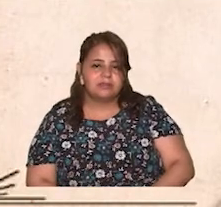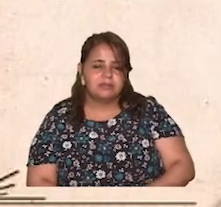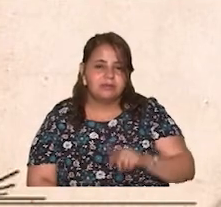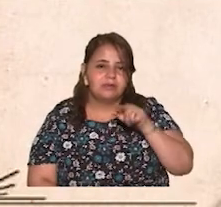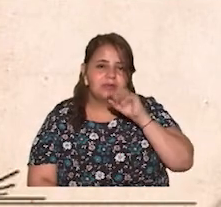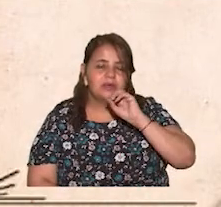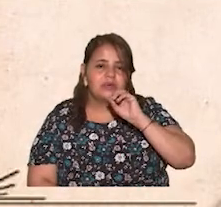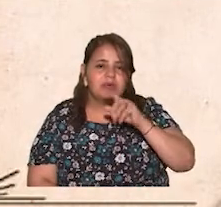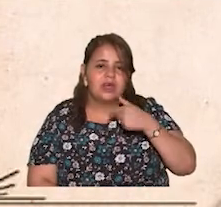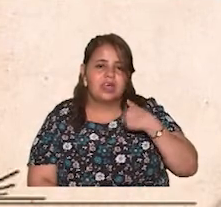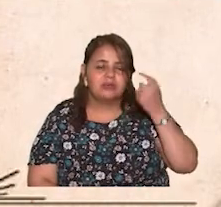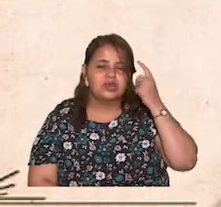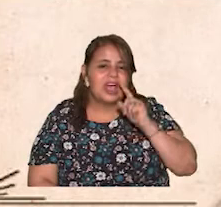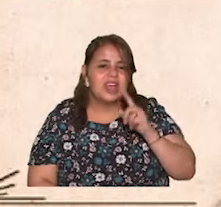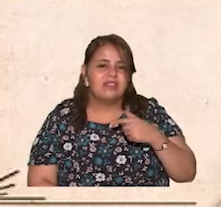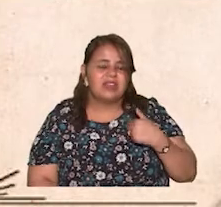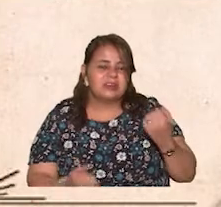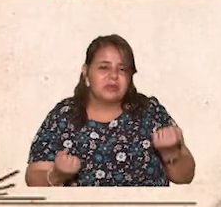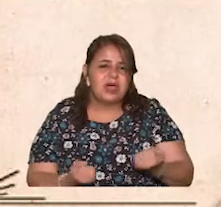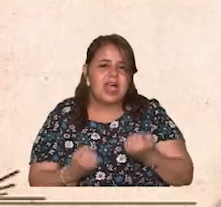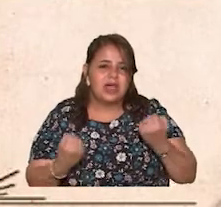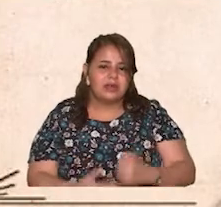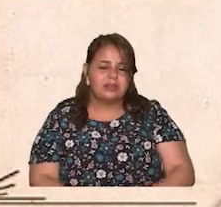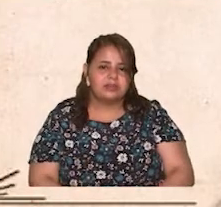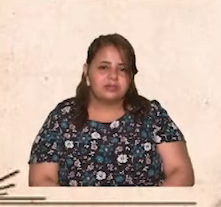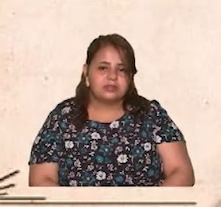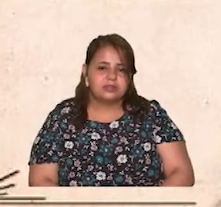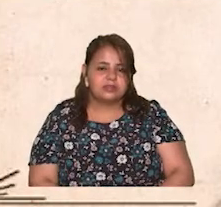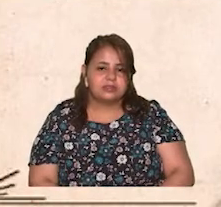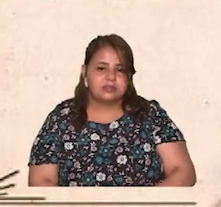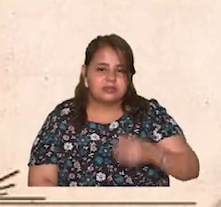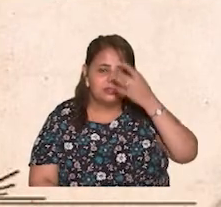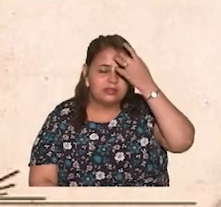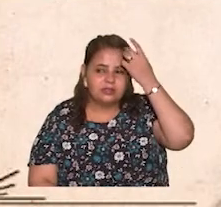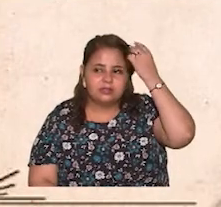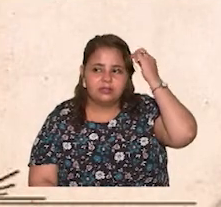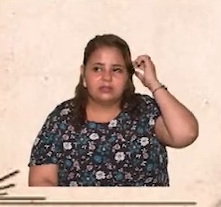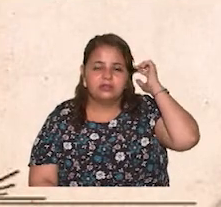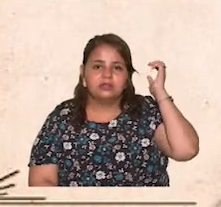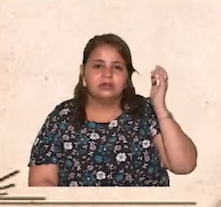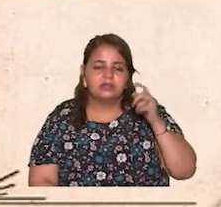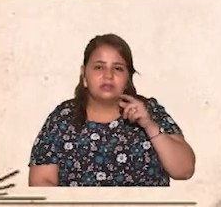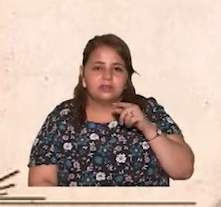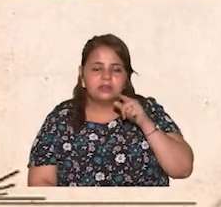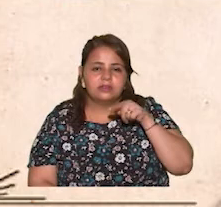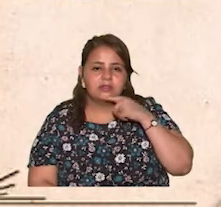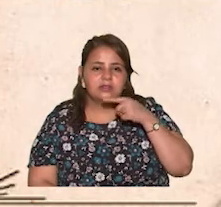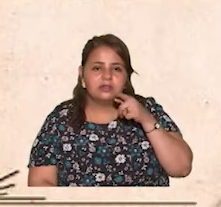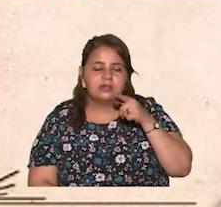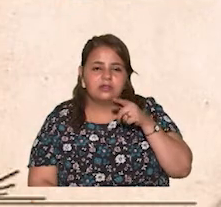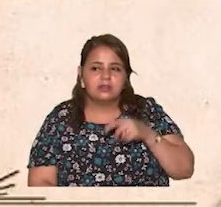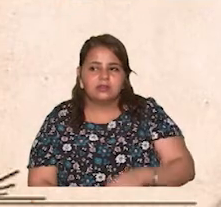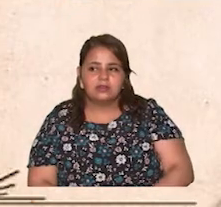انا اعمله، وبعد كده ابتدي افاصل، اصلا انا ندرت اصوم بميه وملح وانا عندي الضغط، فطب تحللني. طب دي